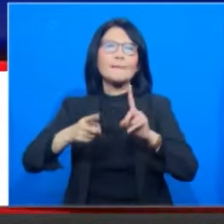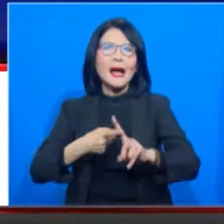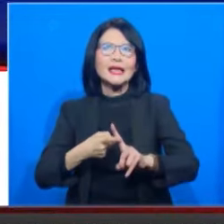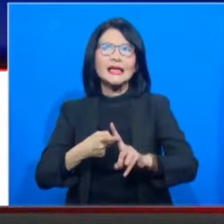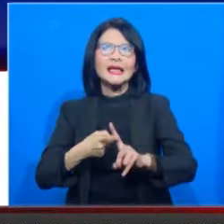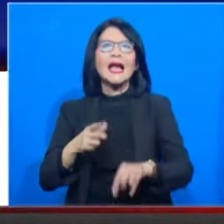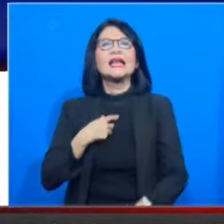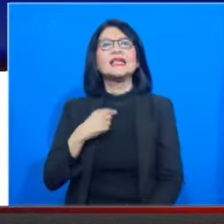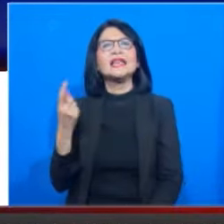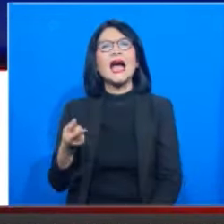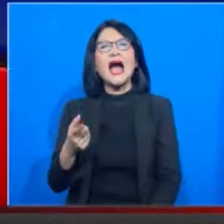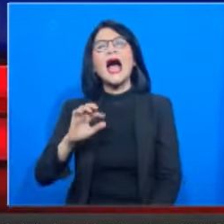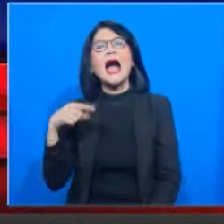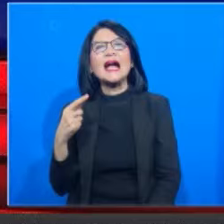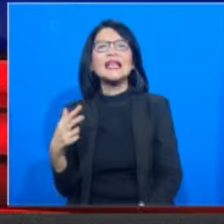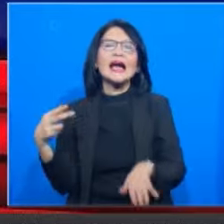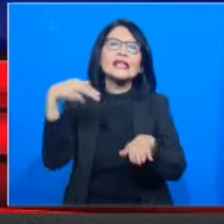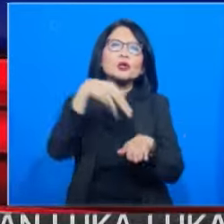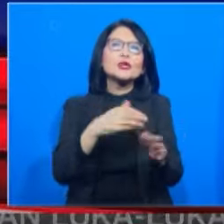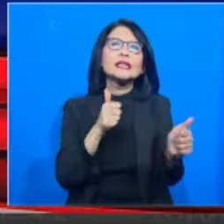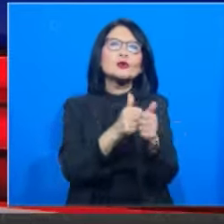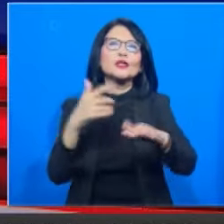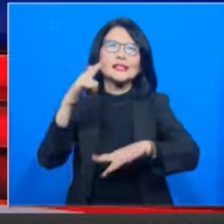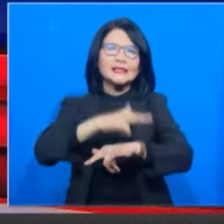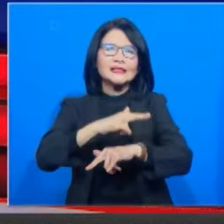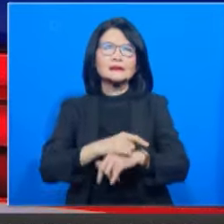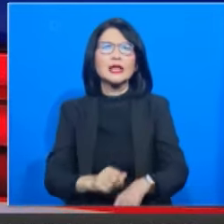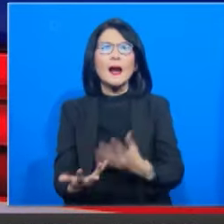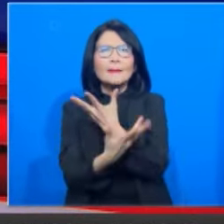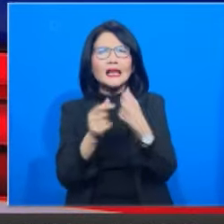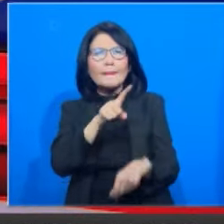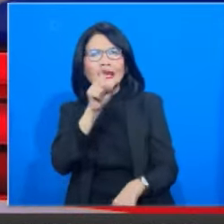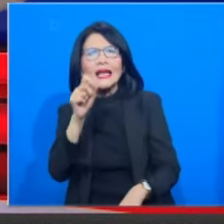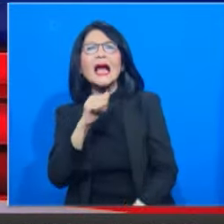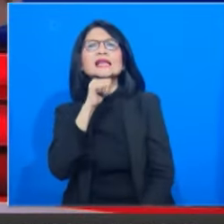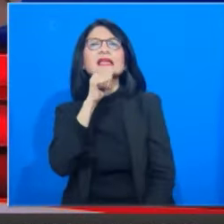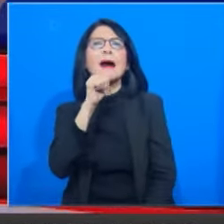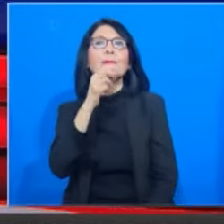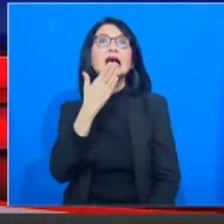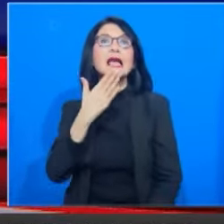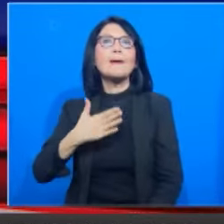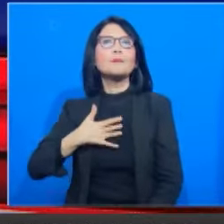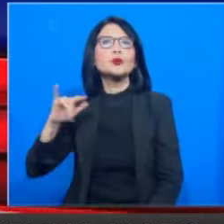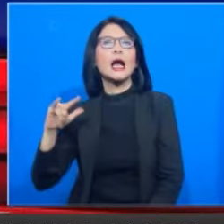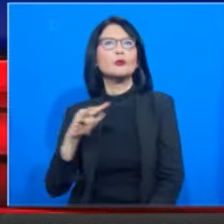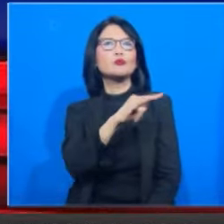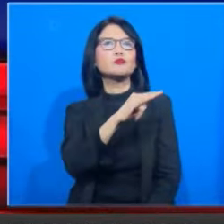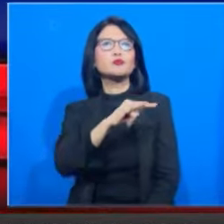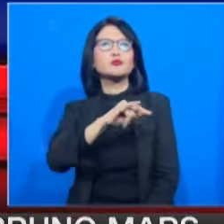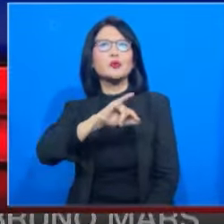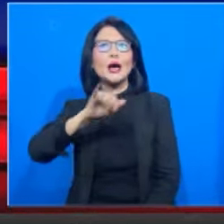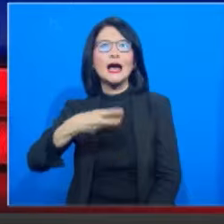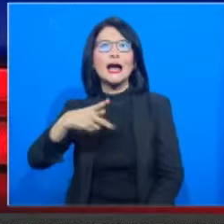dia hanya nebeng saja. Dan tentunya publik bertanya-tanya, siapa sebenarnya sosok yang selama ini rela memberikan